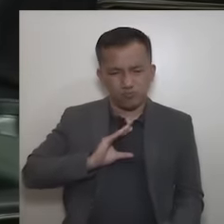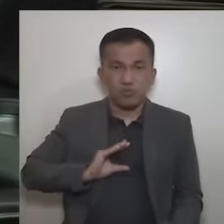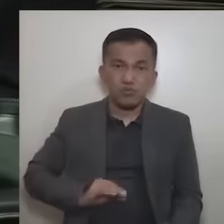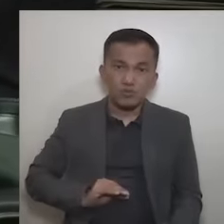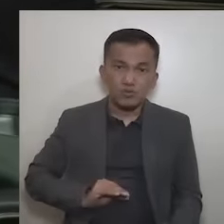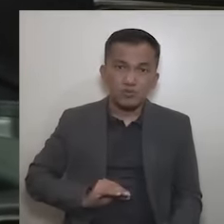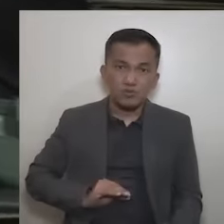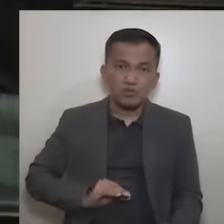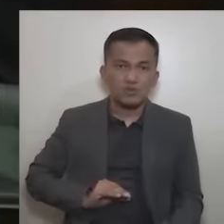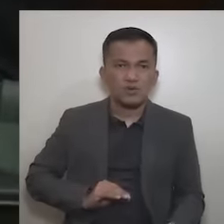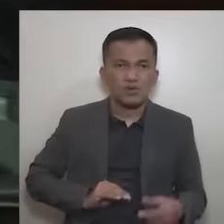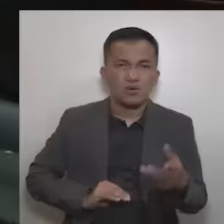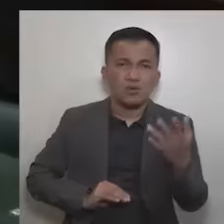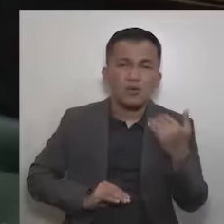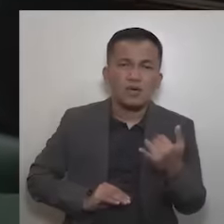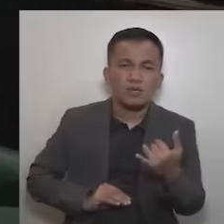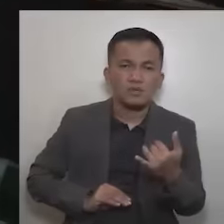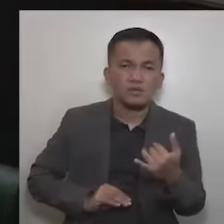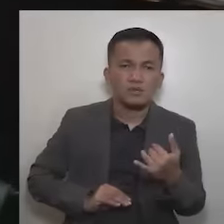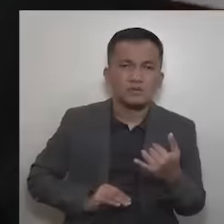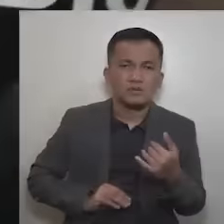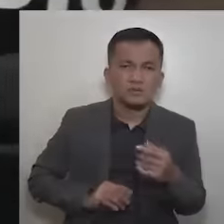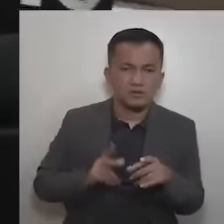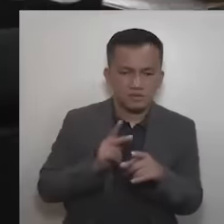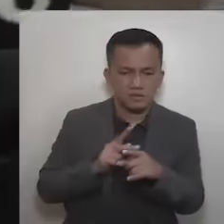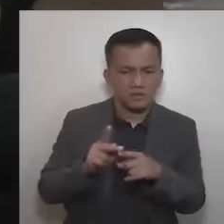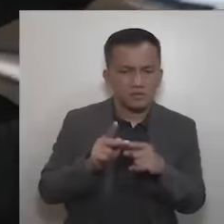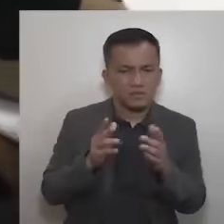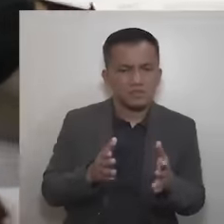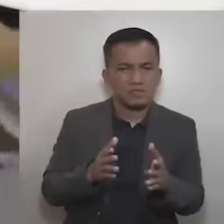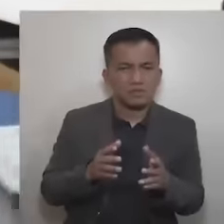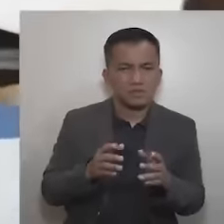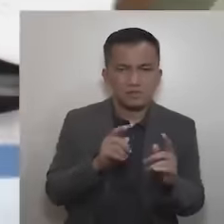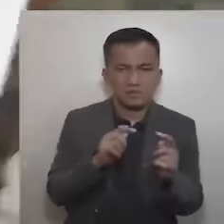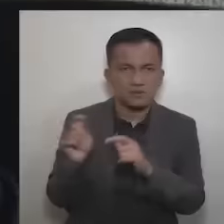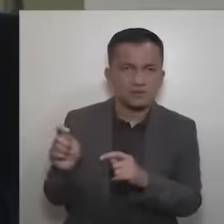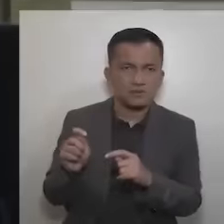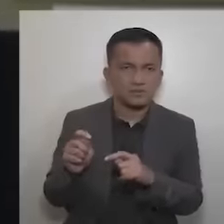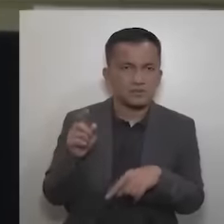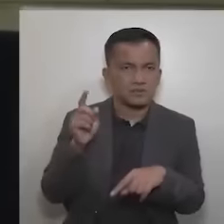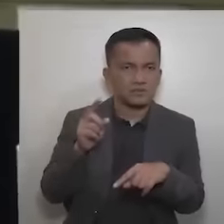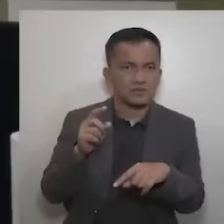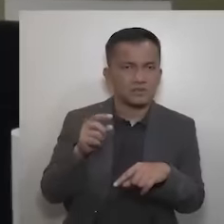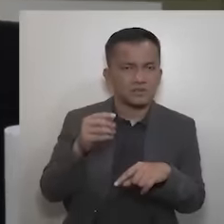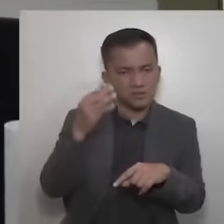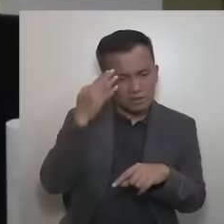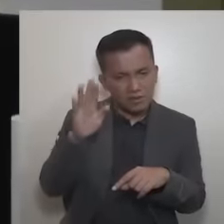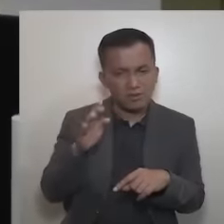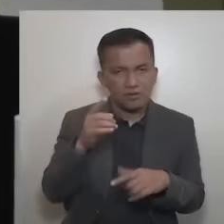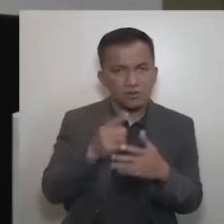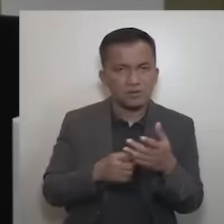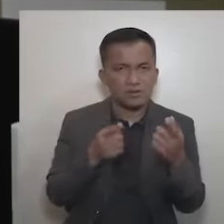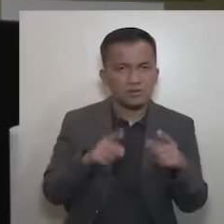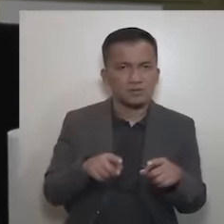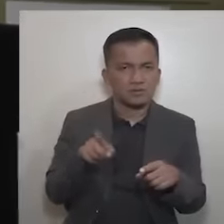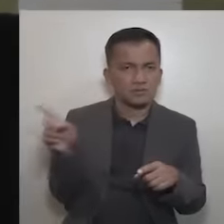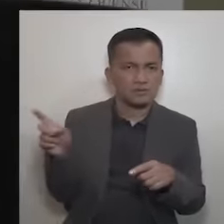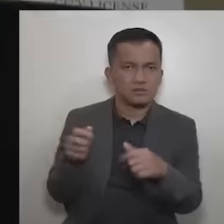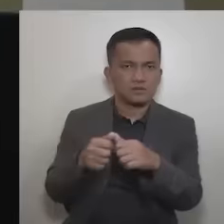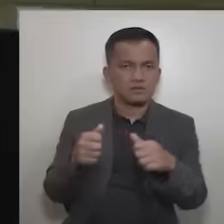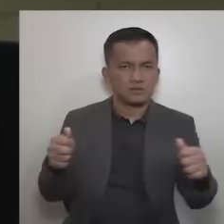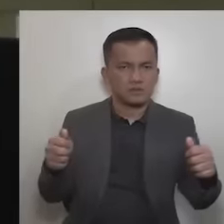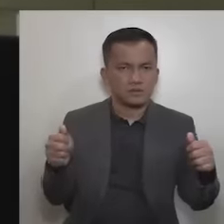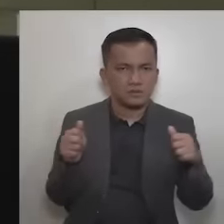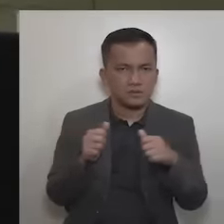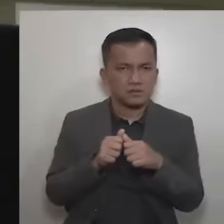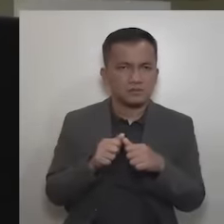ko eh. Kasi, kumbaga sa professional kay, tapos ililipat ka, hindi mo alam kung ano yung mangyayari sa'yo dun sa area na